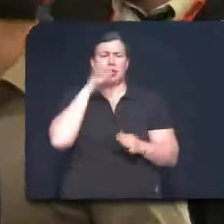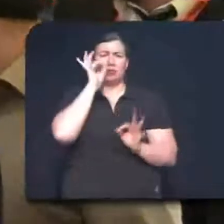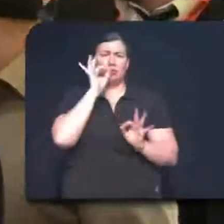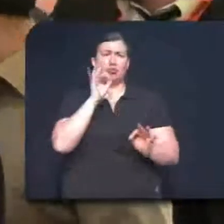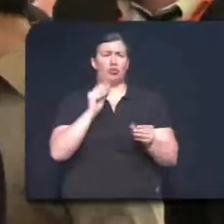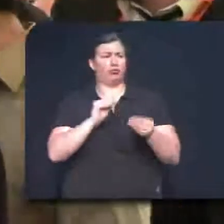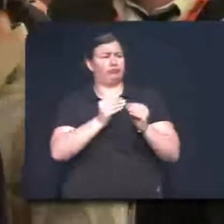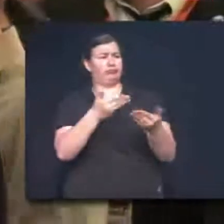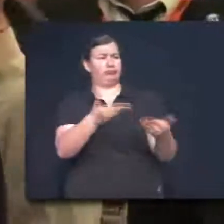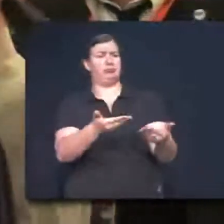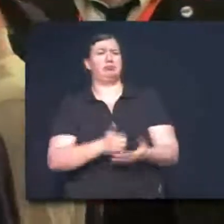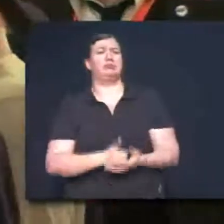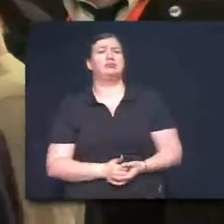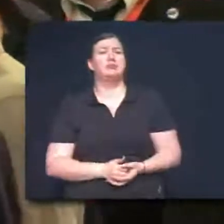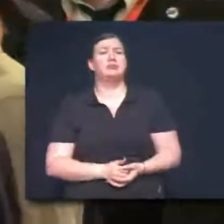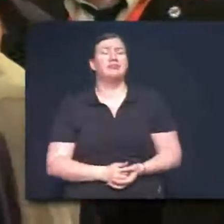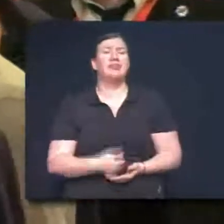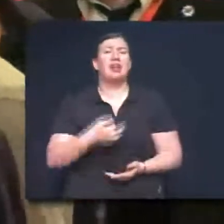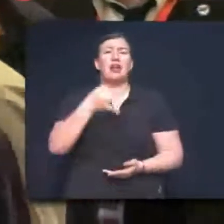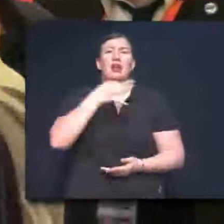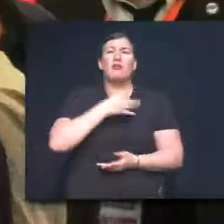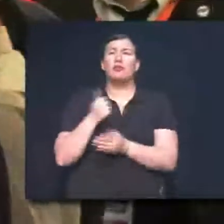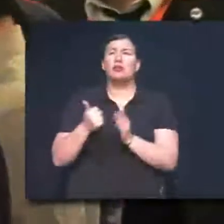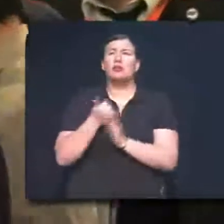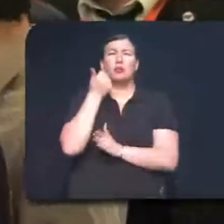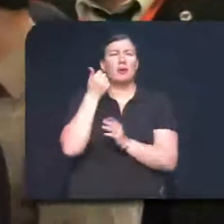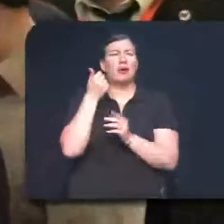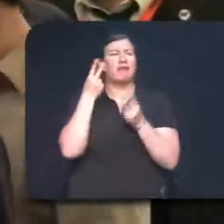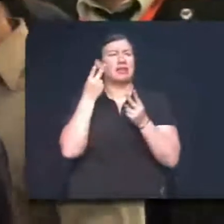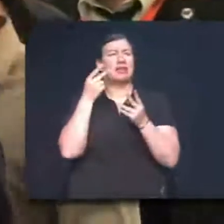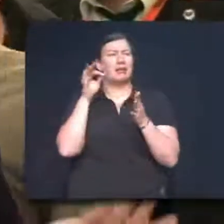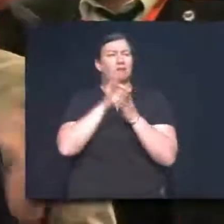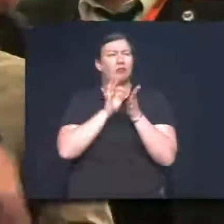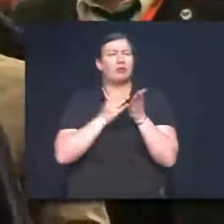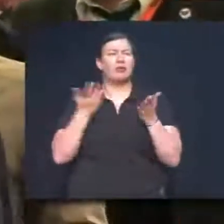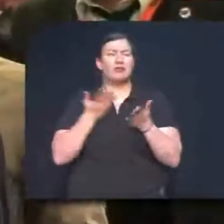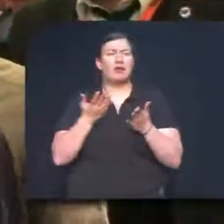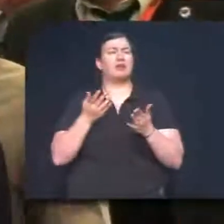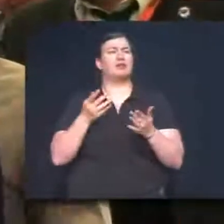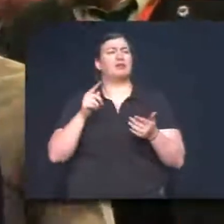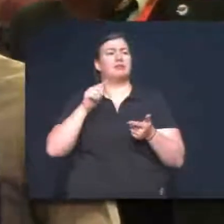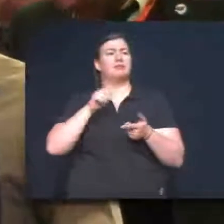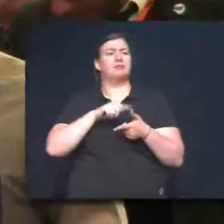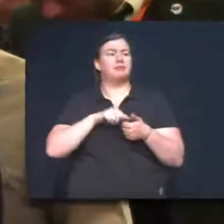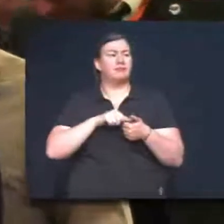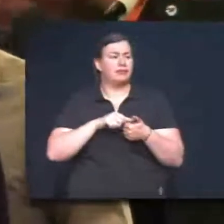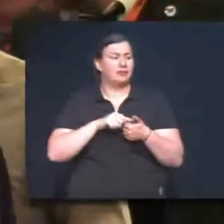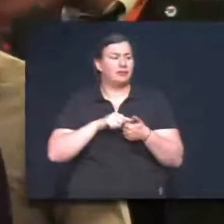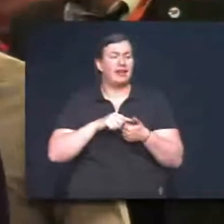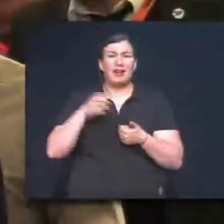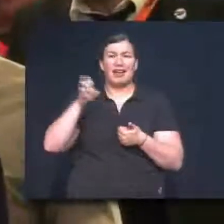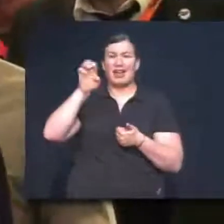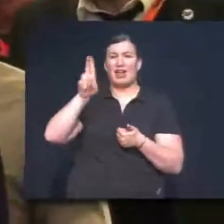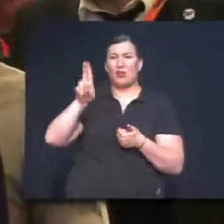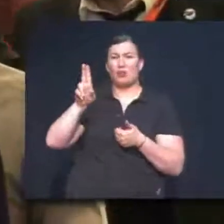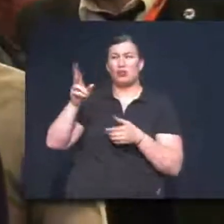für mich sind außer eine mobilitätsfreundlichen Politik das haben wir von der EU abgeschrieben